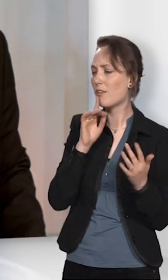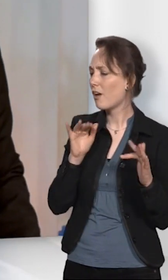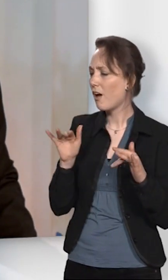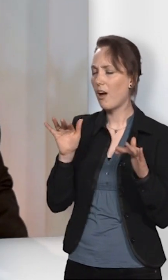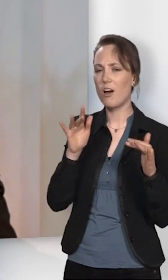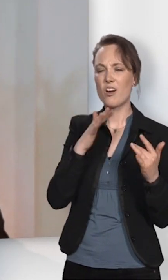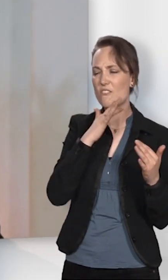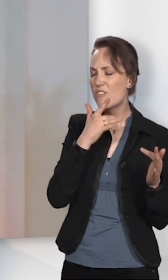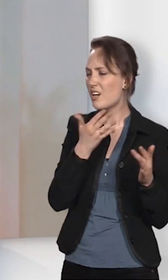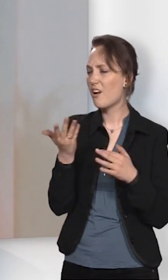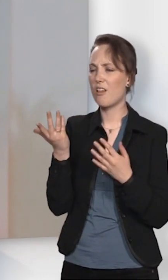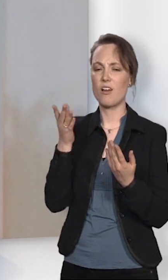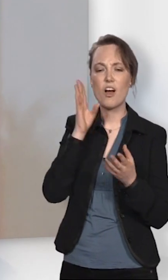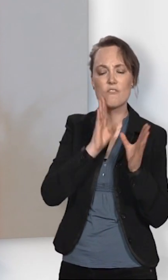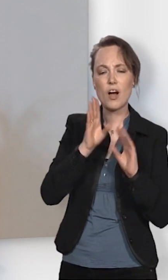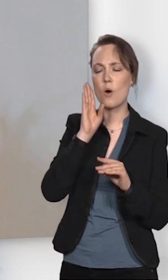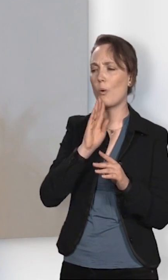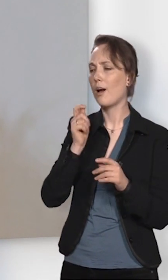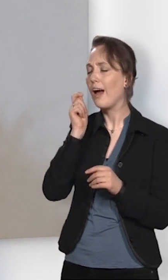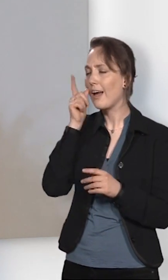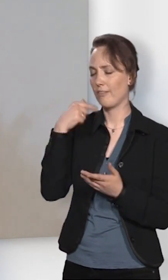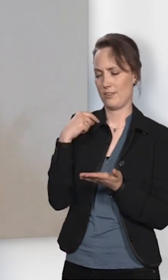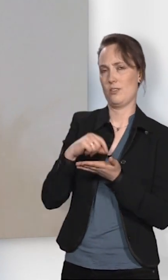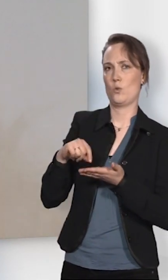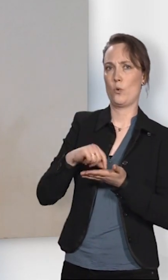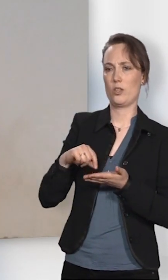Erkenntnisse und Erfahrungen zu notieren, von